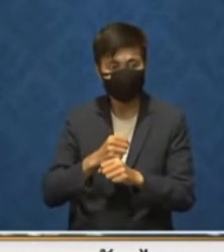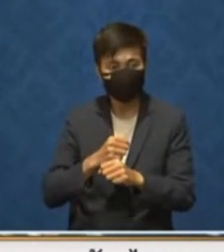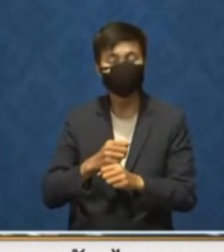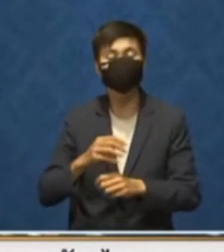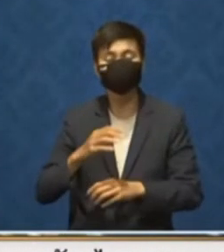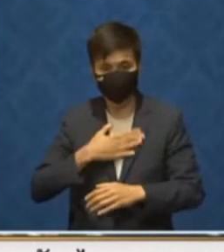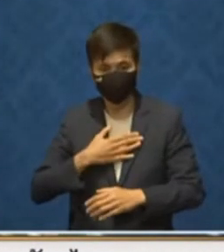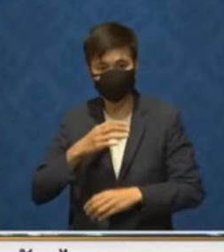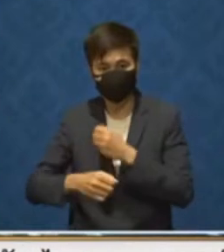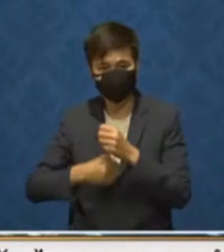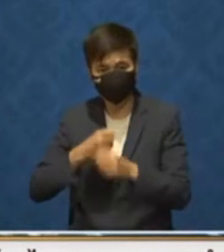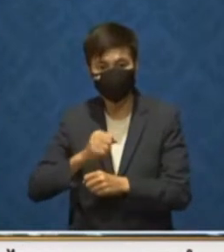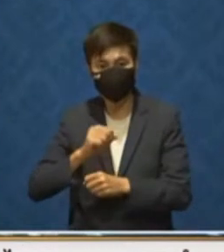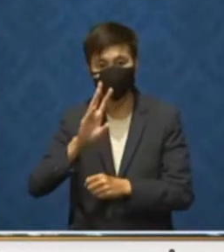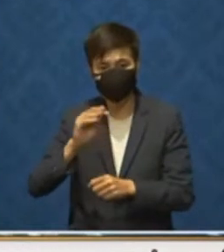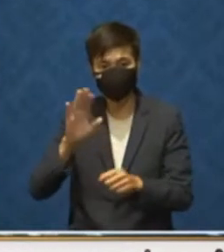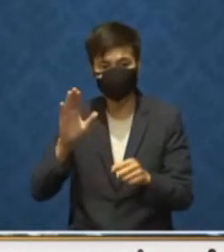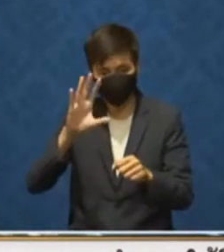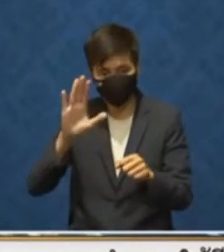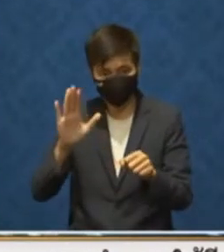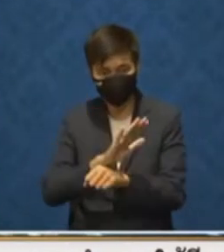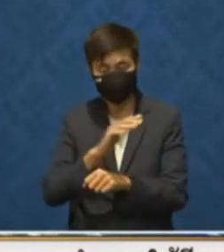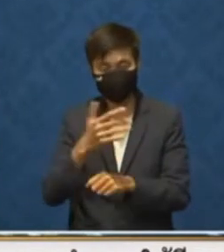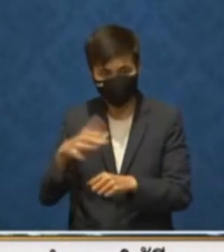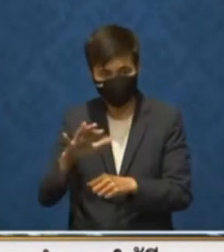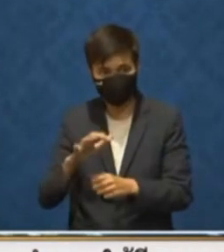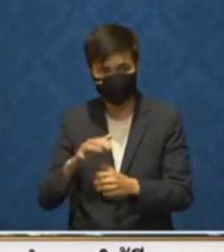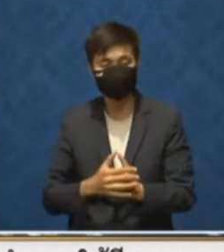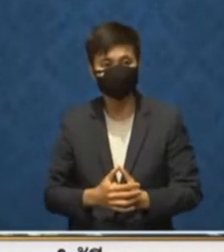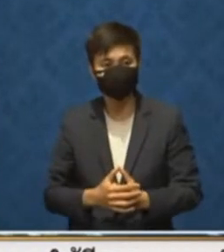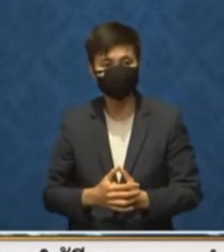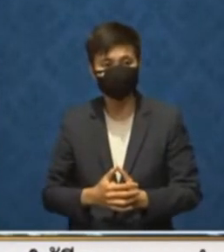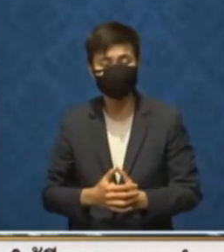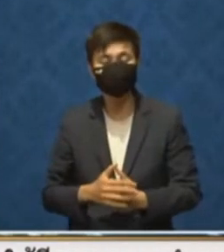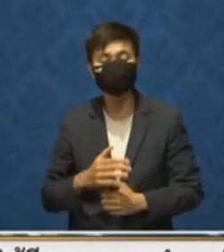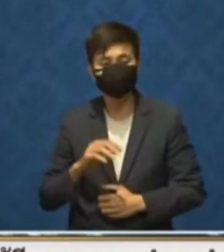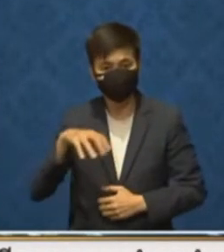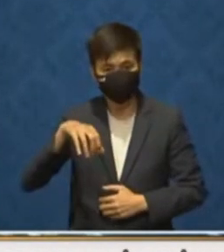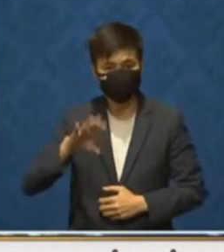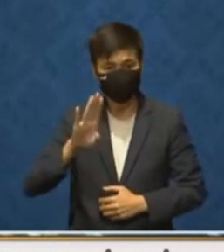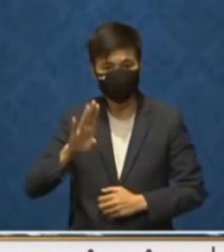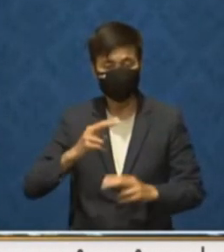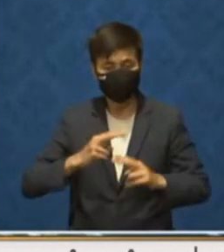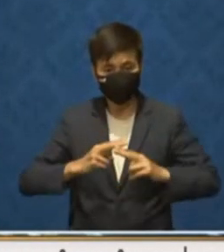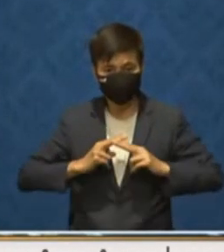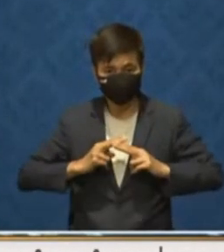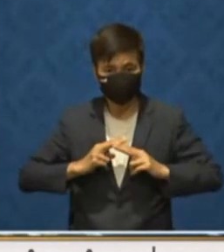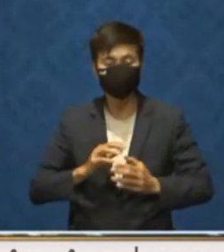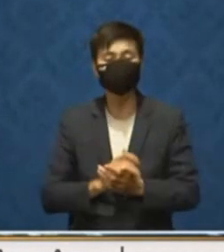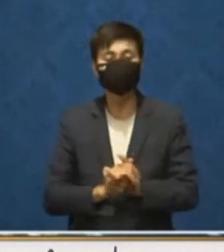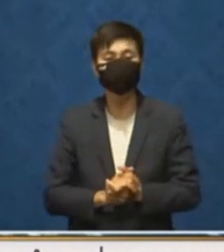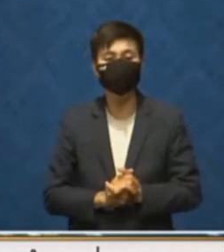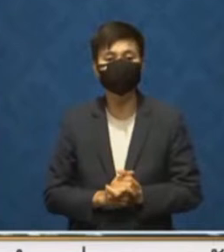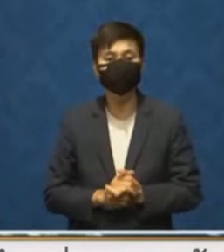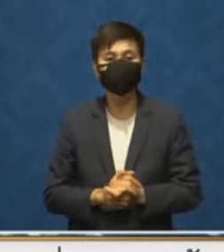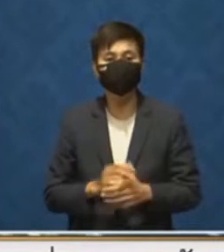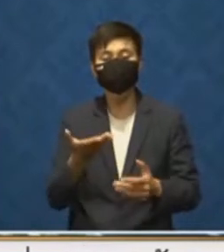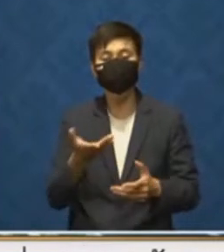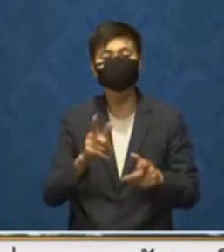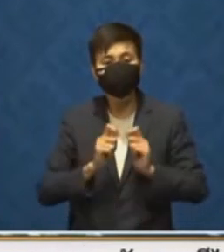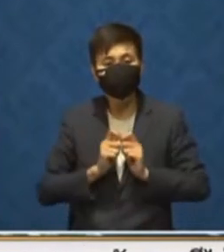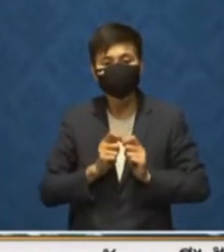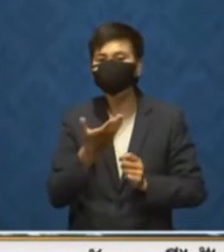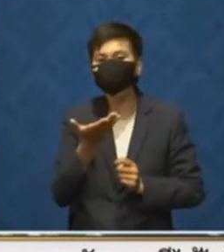แล้วประการที่ 2เอาเป็นบริษัทเอกชนการอนุมัติ Iต่างๆไม่ต้องมาขอรัฐบาล